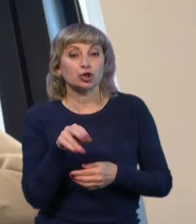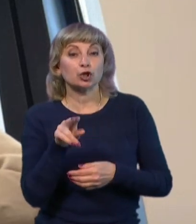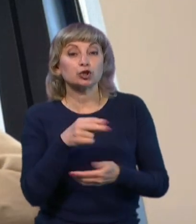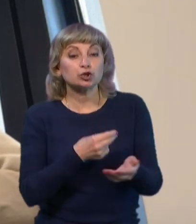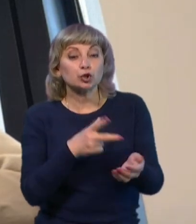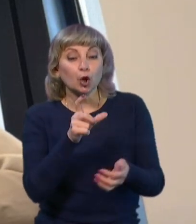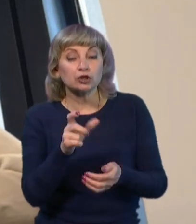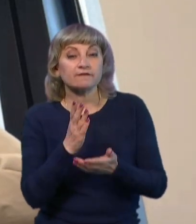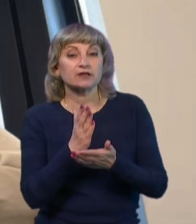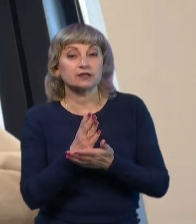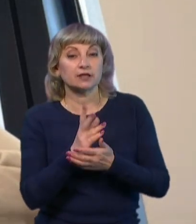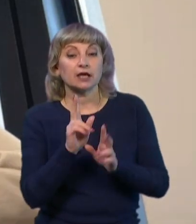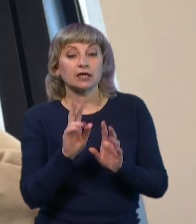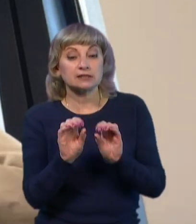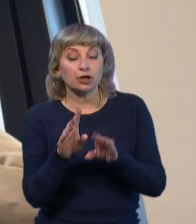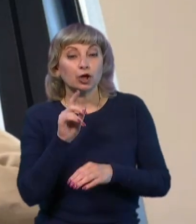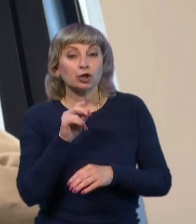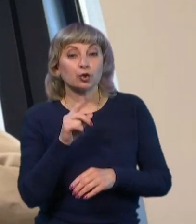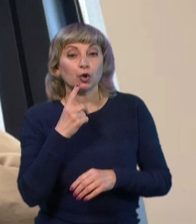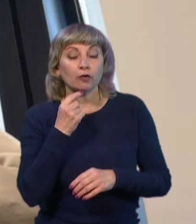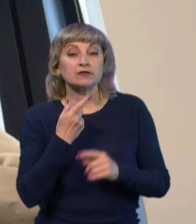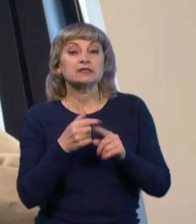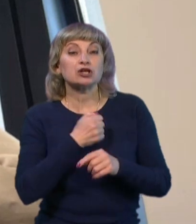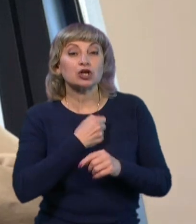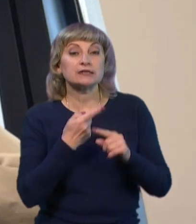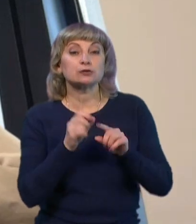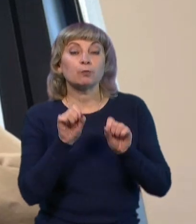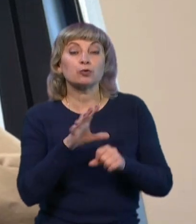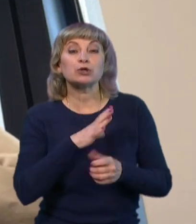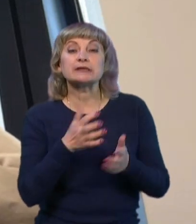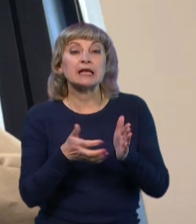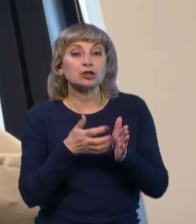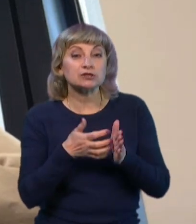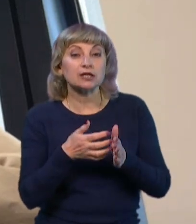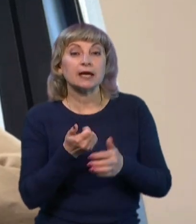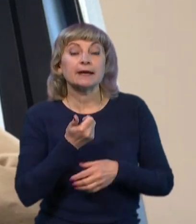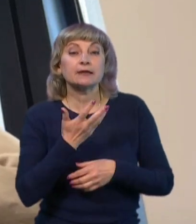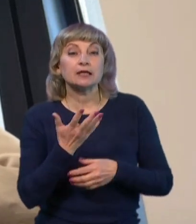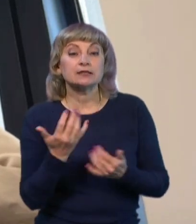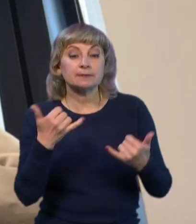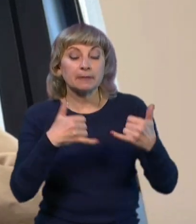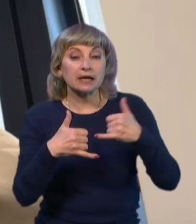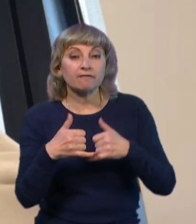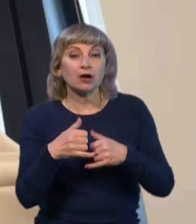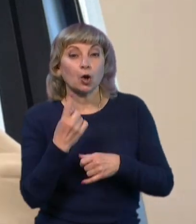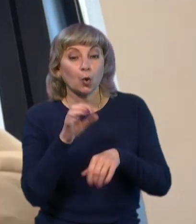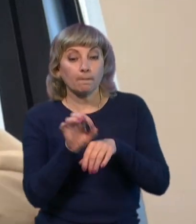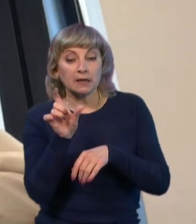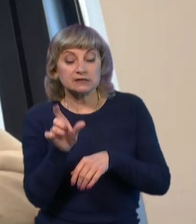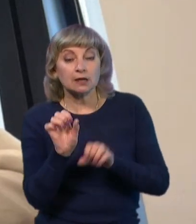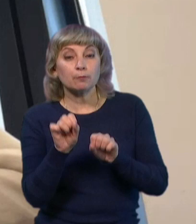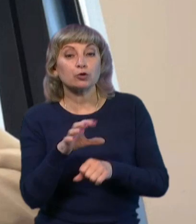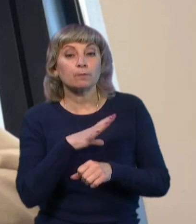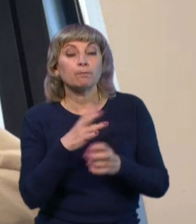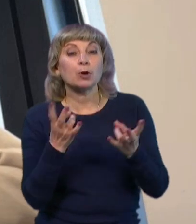які здають кров. На жаль, цього може бути недостатньо, тому що кількість переливань, один пацієнт може